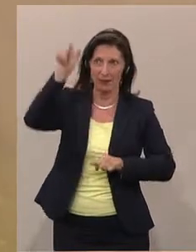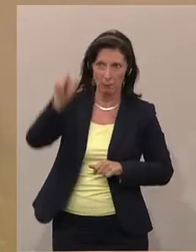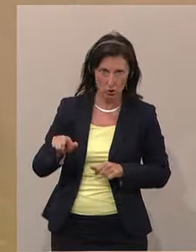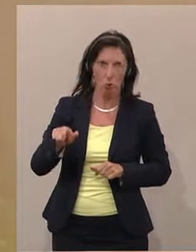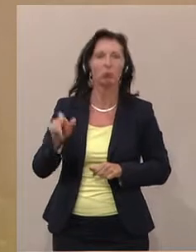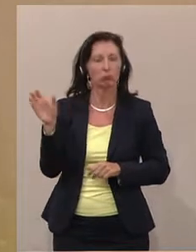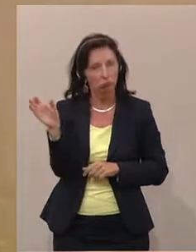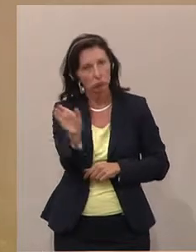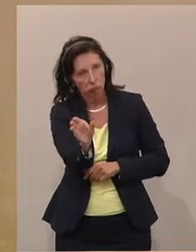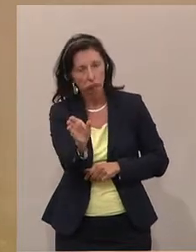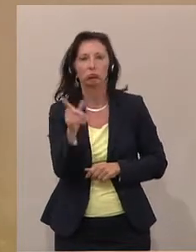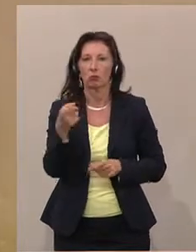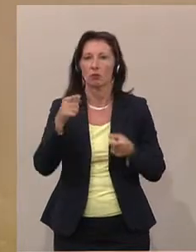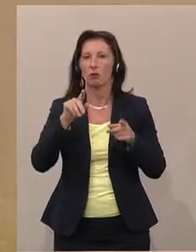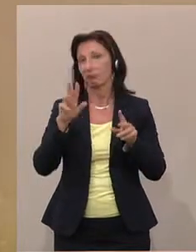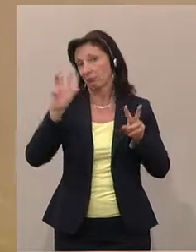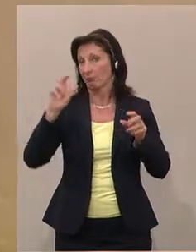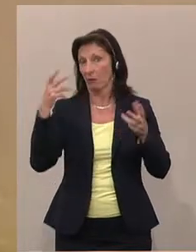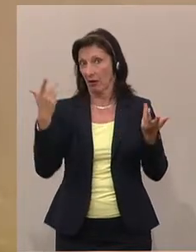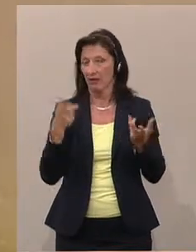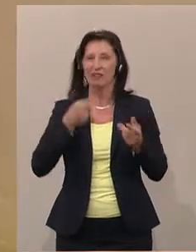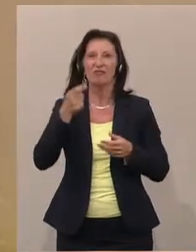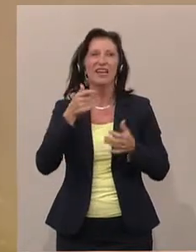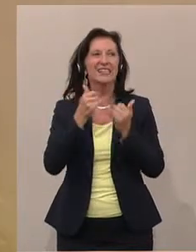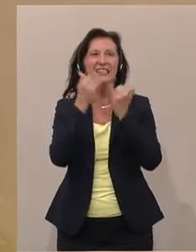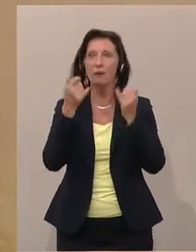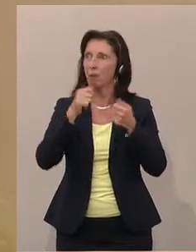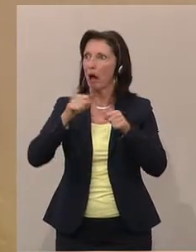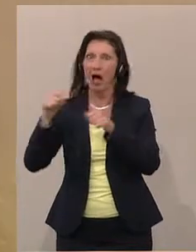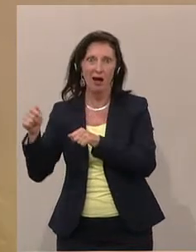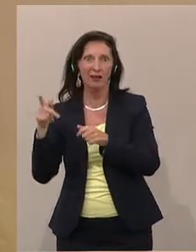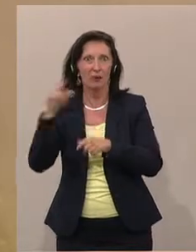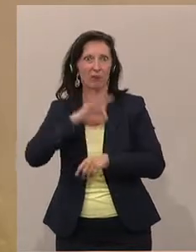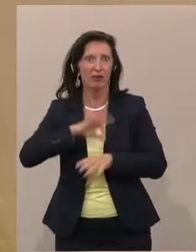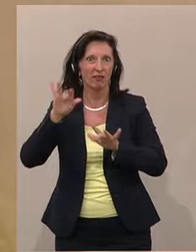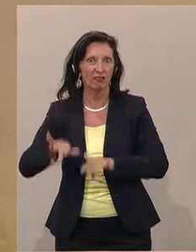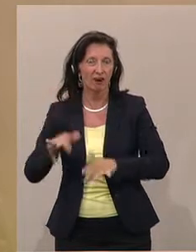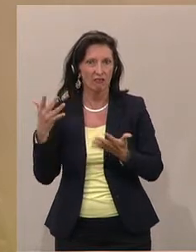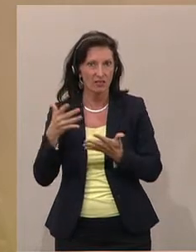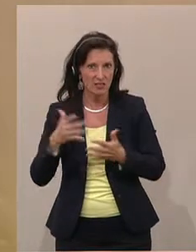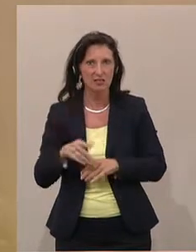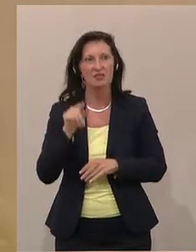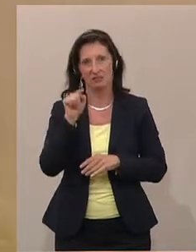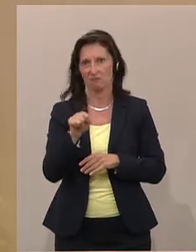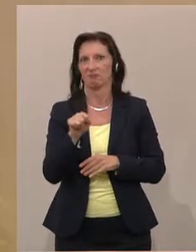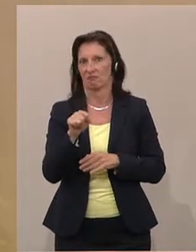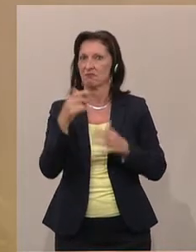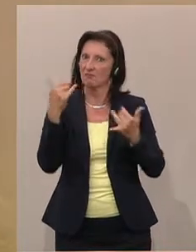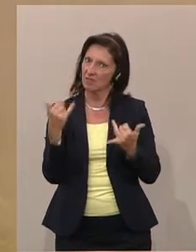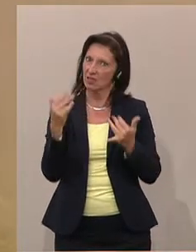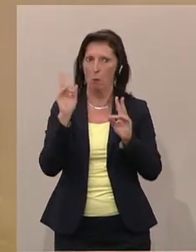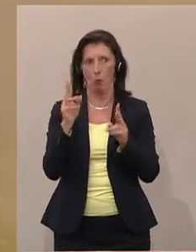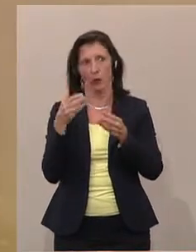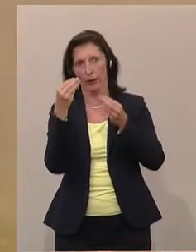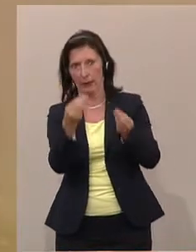eingeführt wird. Und letztendlich geht es darum, dass ja die Finanzinstitute verpflichtet sind, hier diese Implementierung zu ermöglichen.